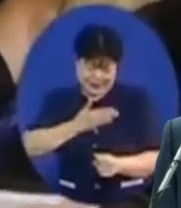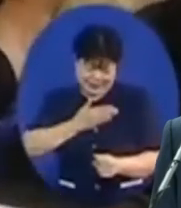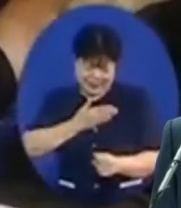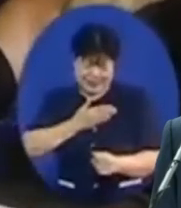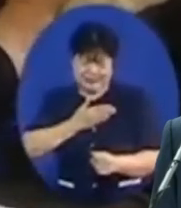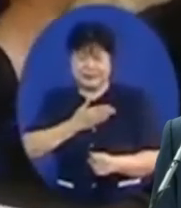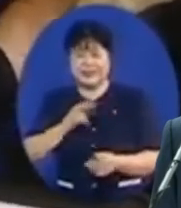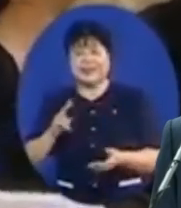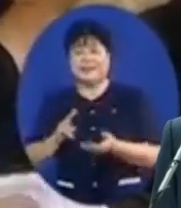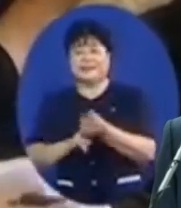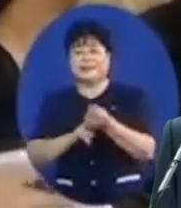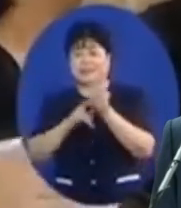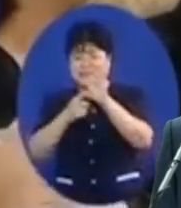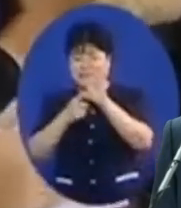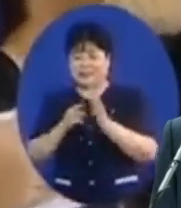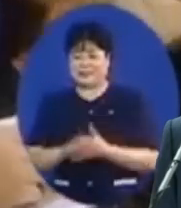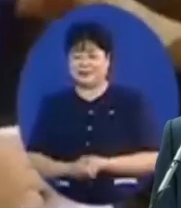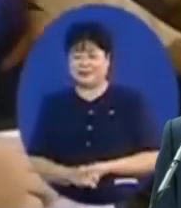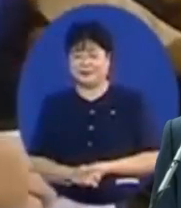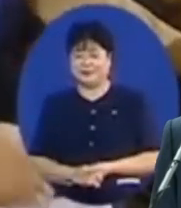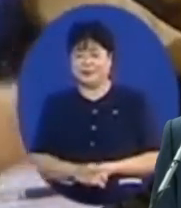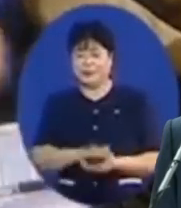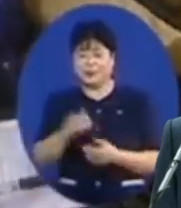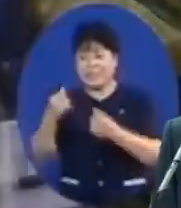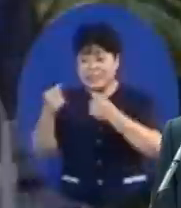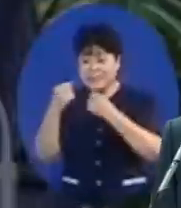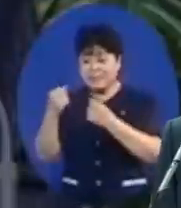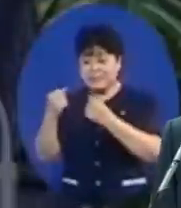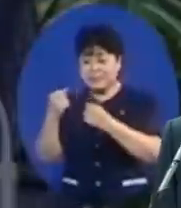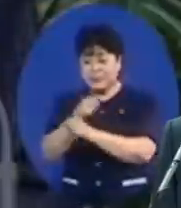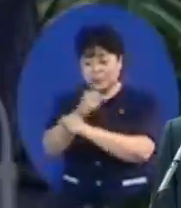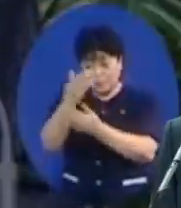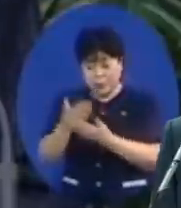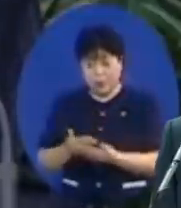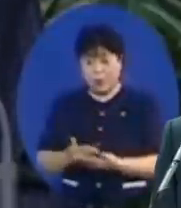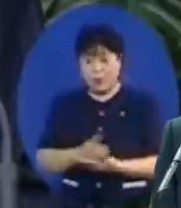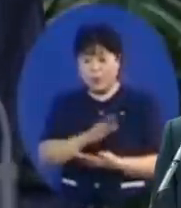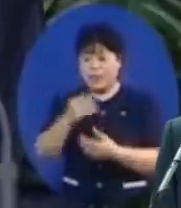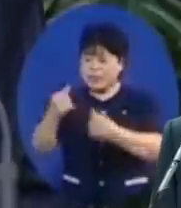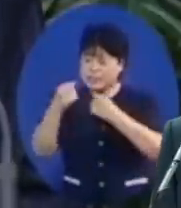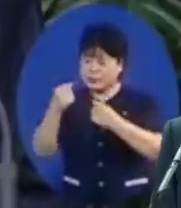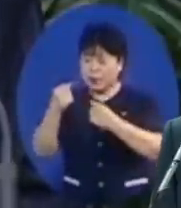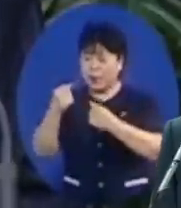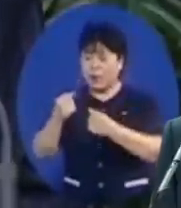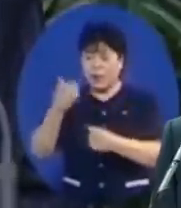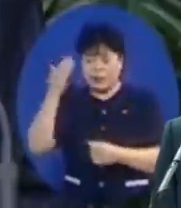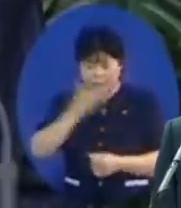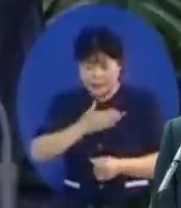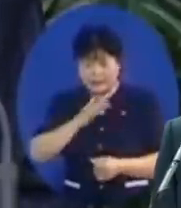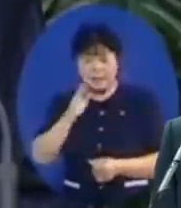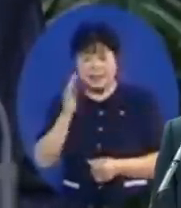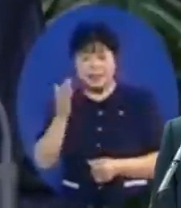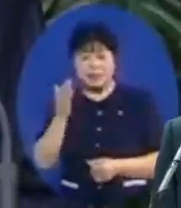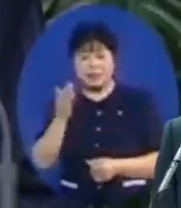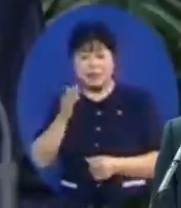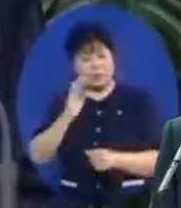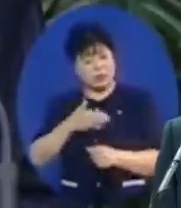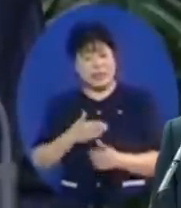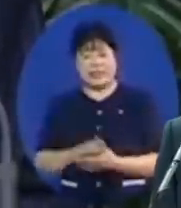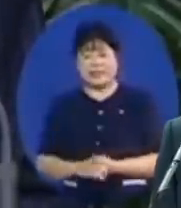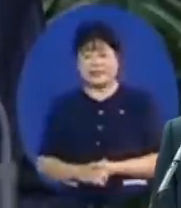기적을 베푼 것입니다. 우리의 힘으로 용서를 받고 우리의 힘으로 깨끗이 되고 하지